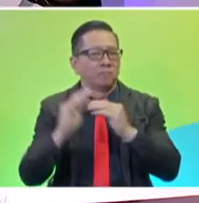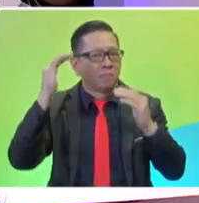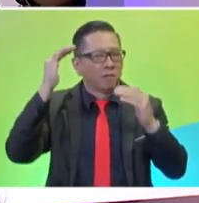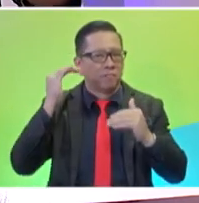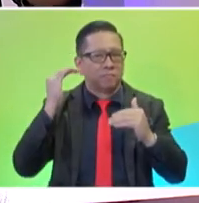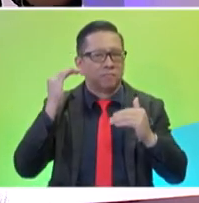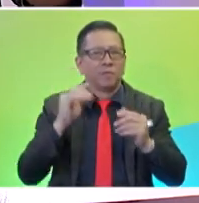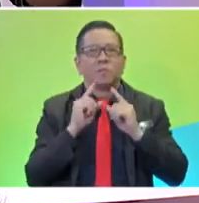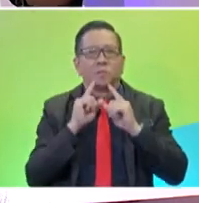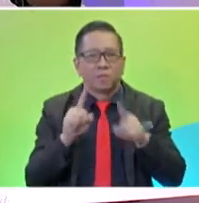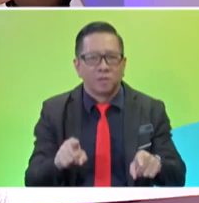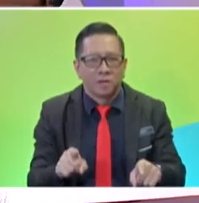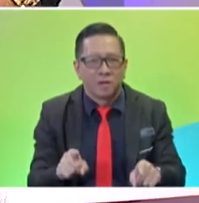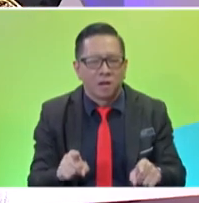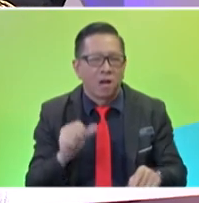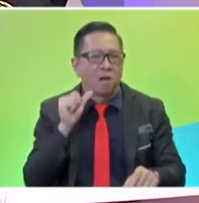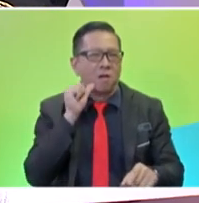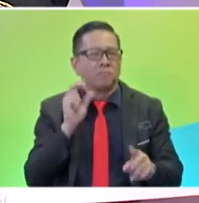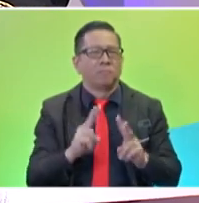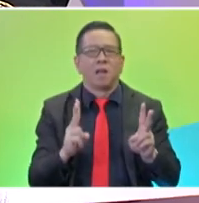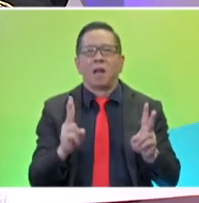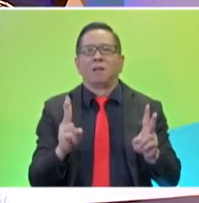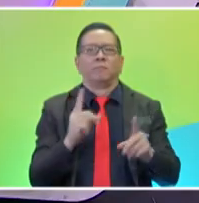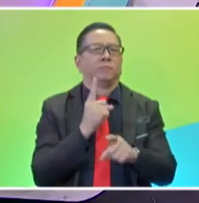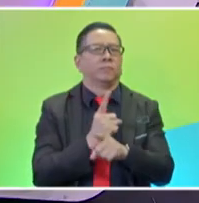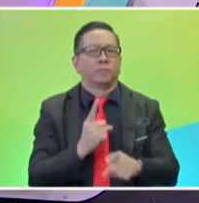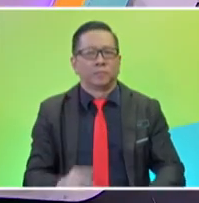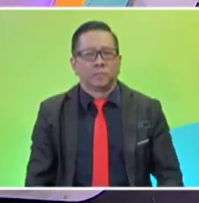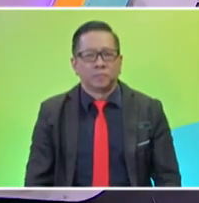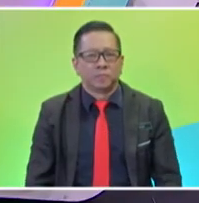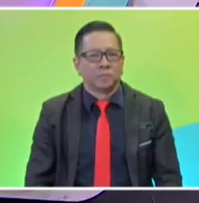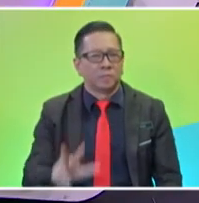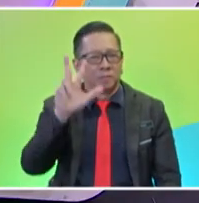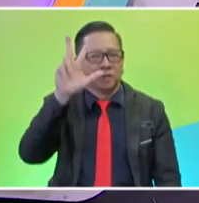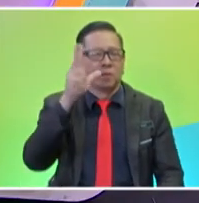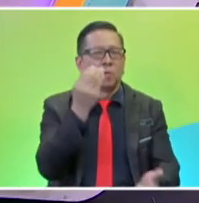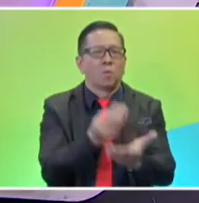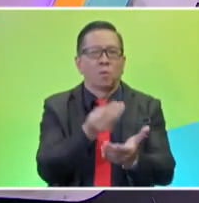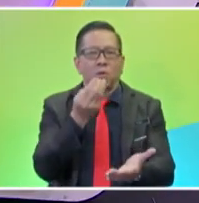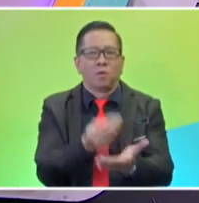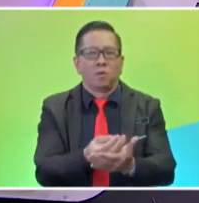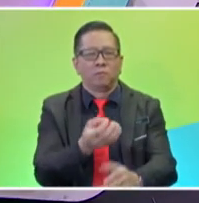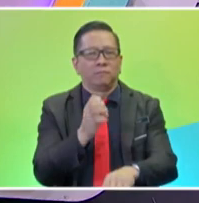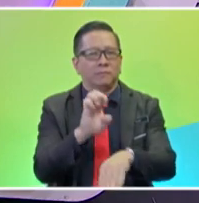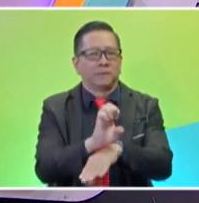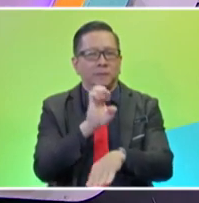jawaban yang diberi oleh wanita ini sangat tepat berapa ganjarannya tiga uang emas